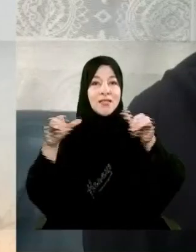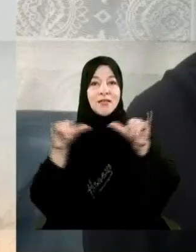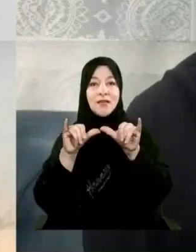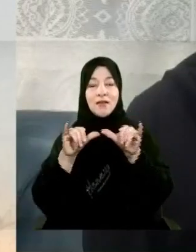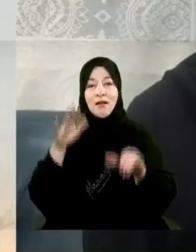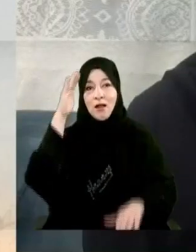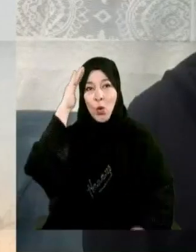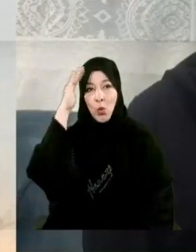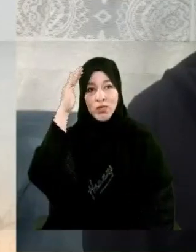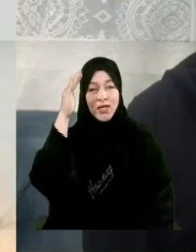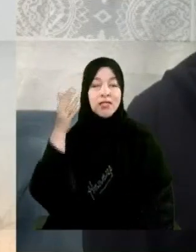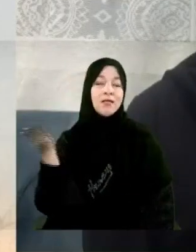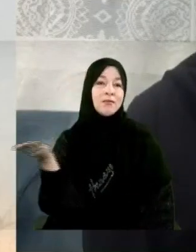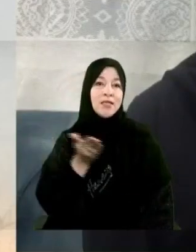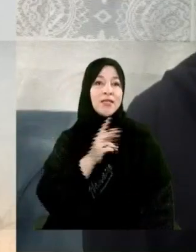صفاء.